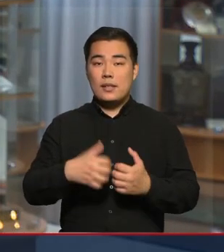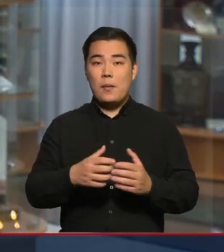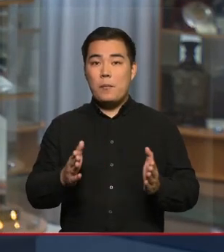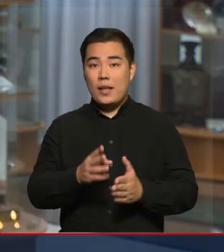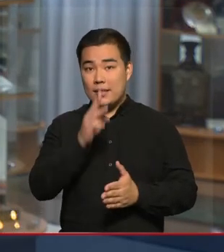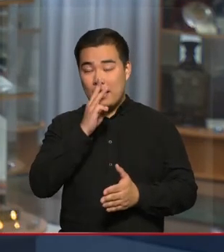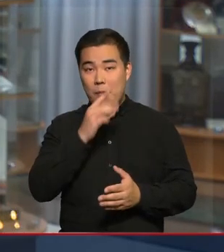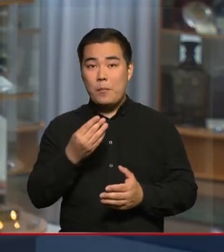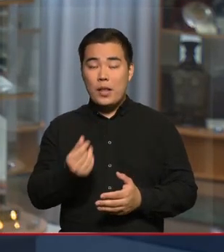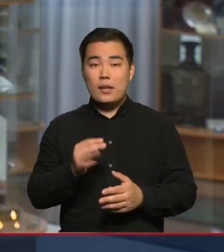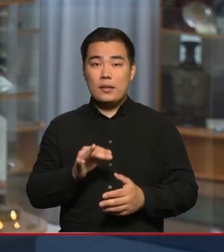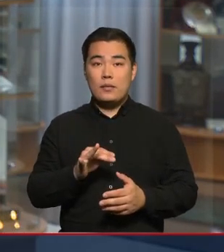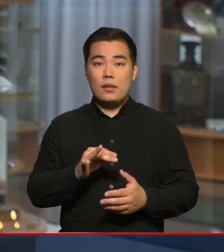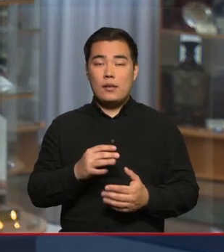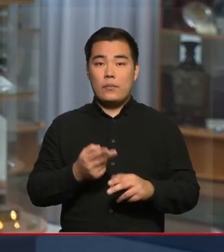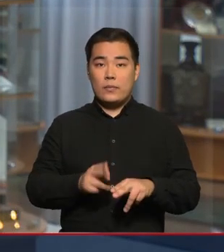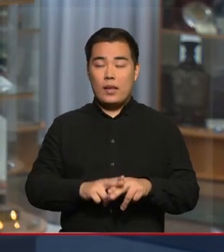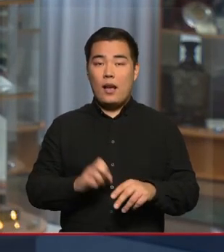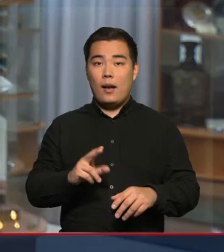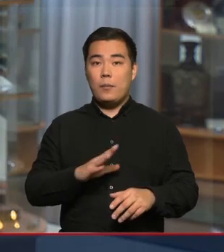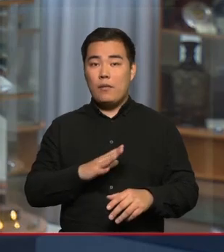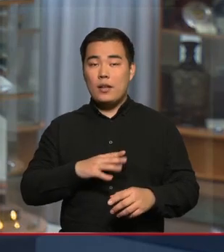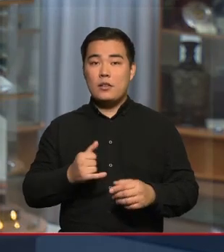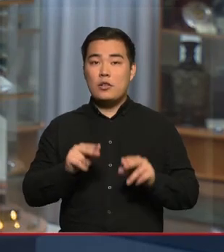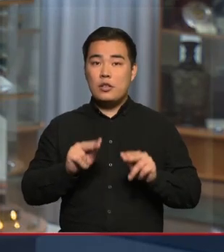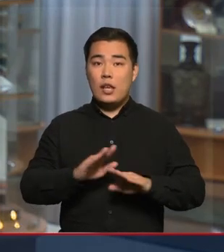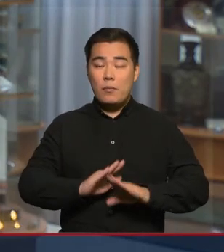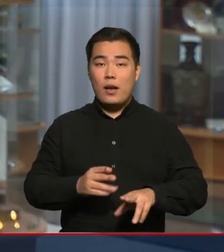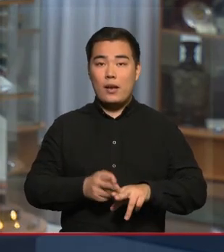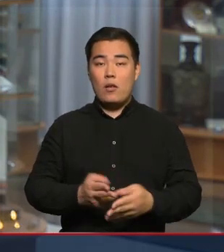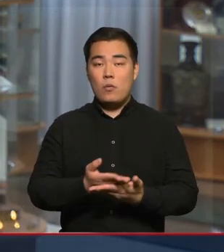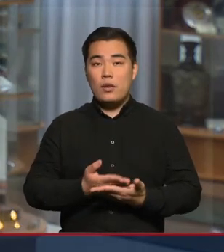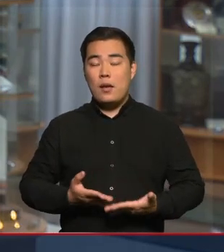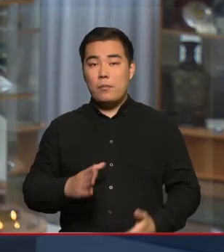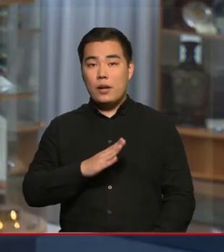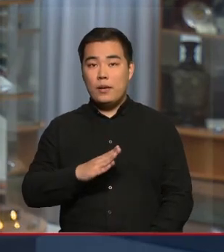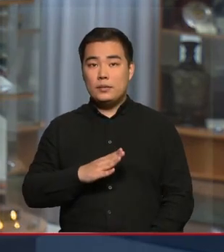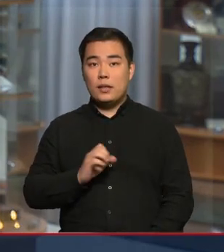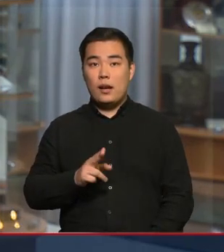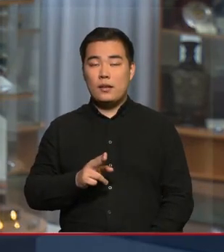маленькие заработные платы. То есть, в результате каких-то таких несправедливостей, да, у нас происходит